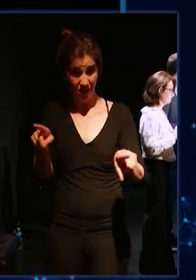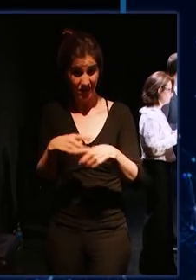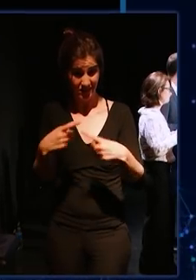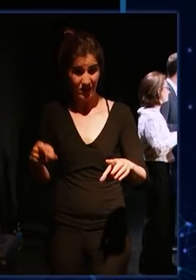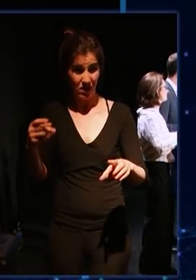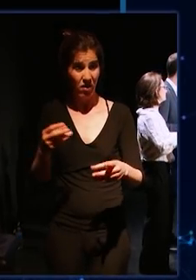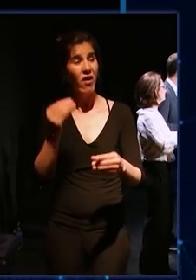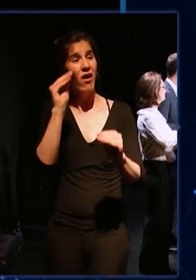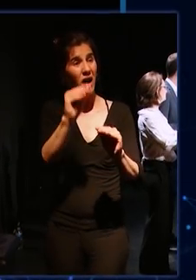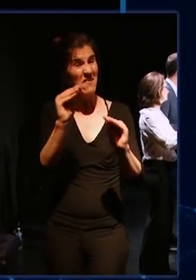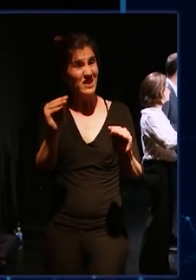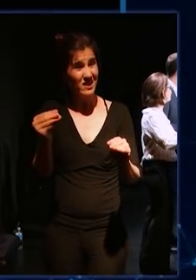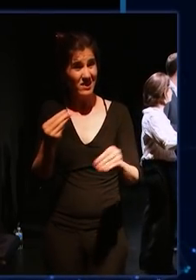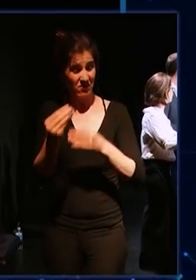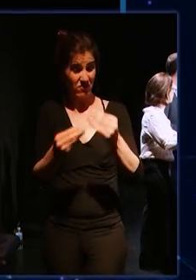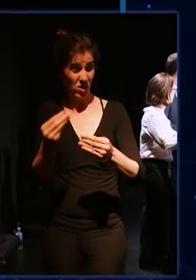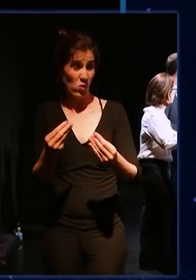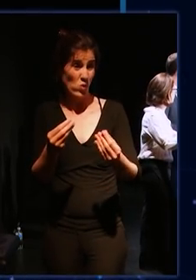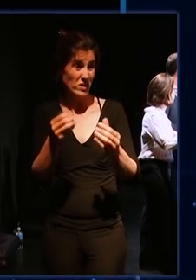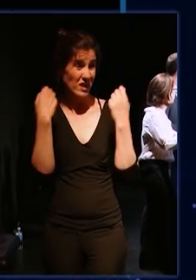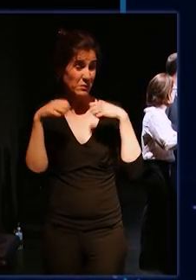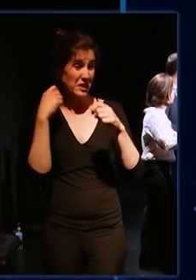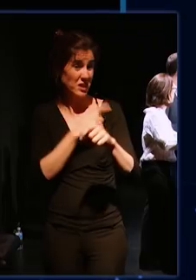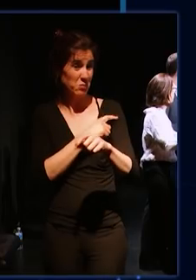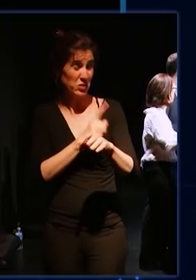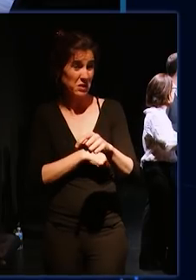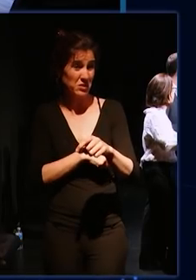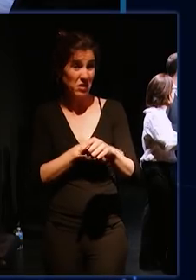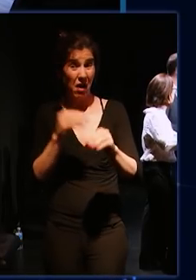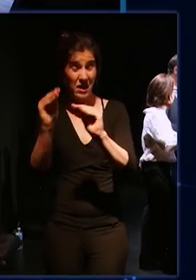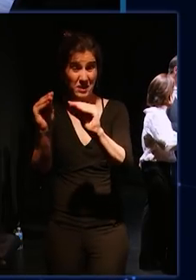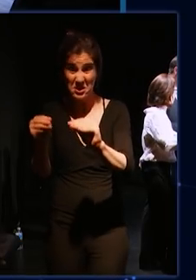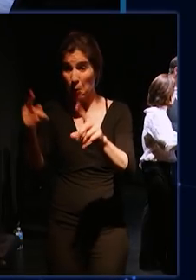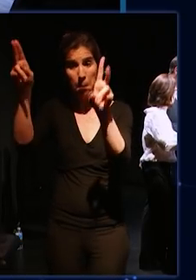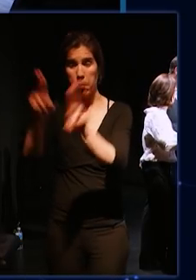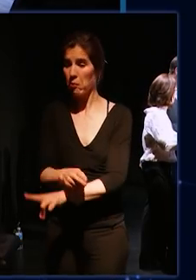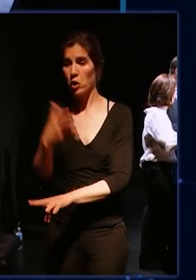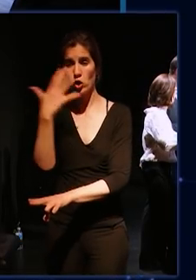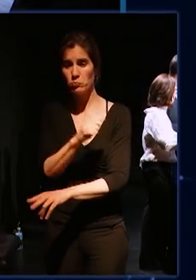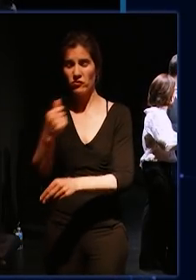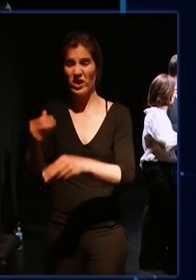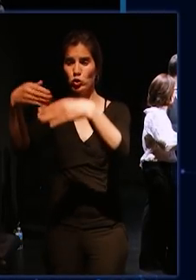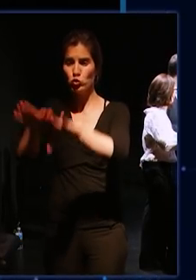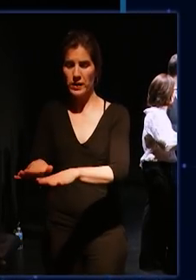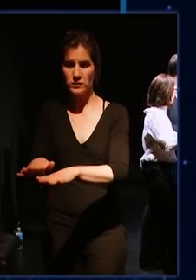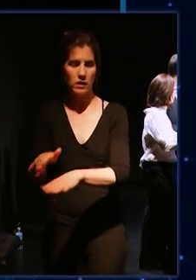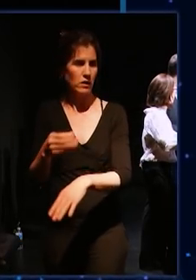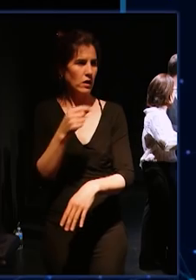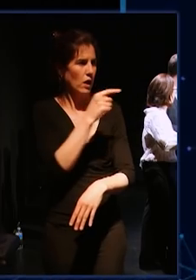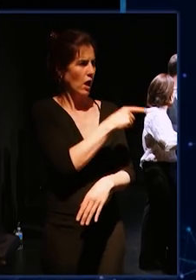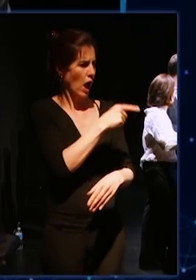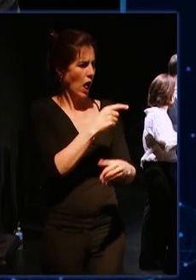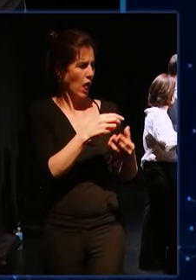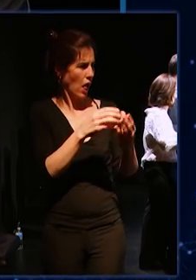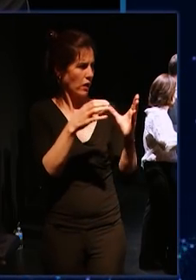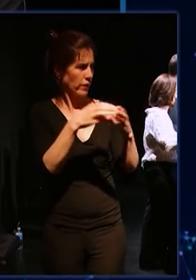unes activitats esportives a la pista coberta, que simplement la seva activitat no es faria. En el seu grup municipal hi té una persona que està a la comissió de la fira. Sí,